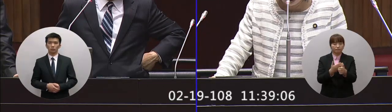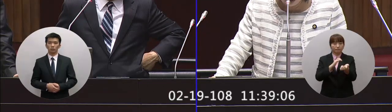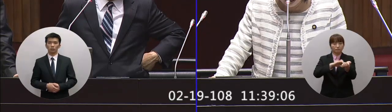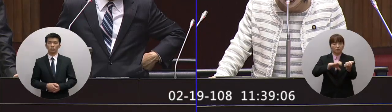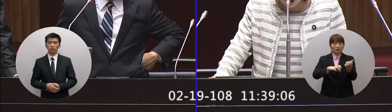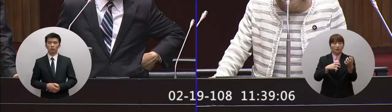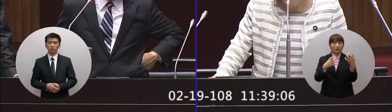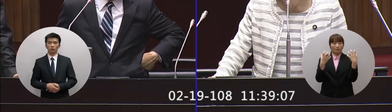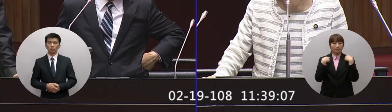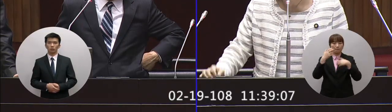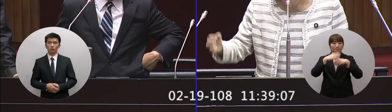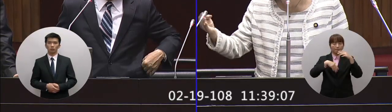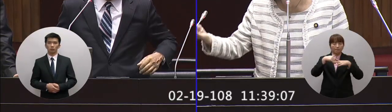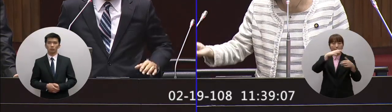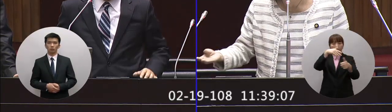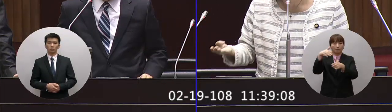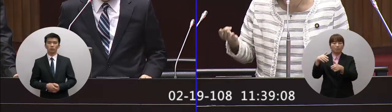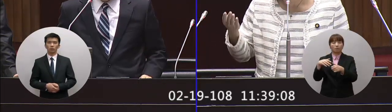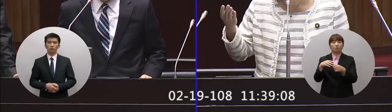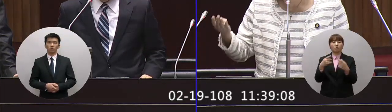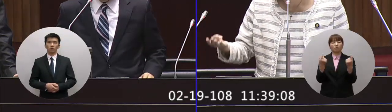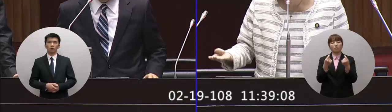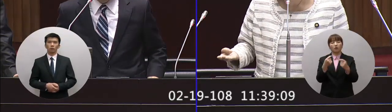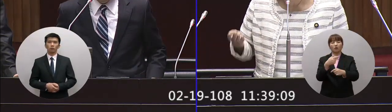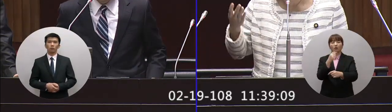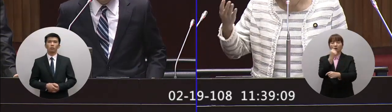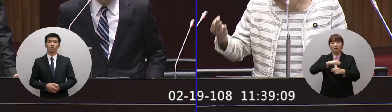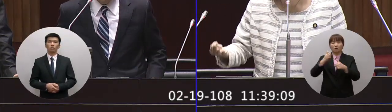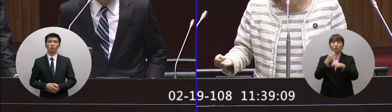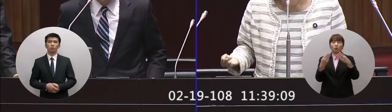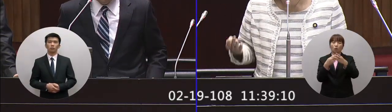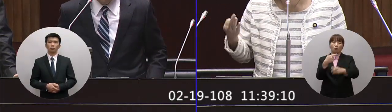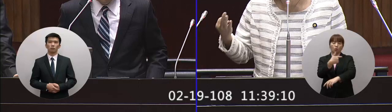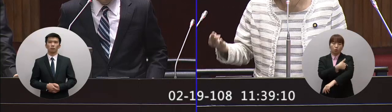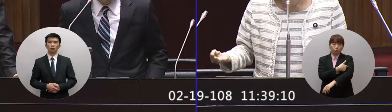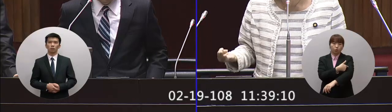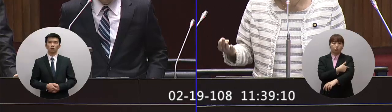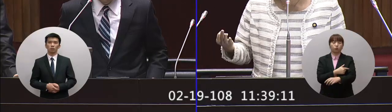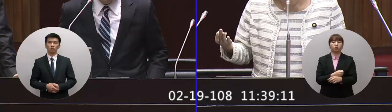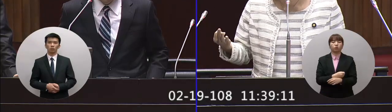院来做照护的一个工作，因为要打抗生素啦，